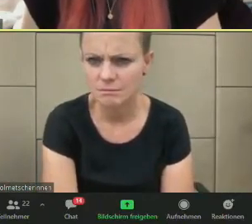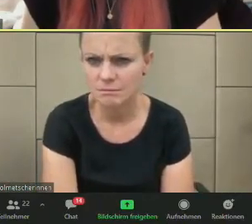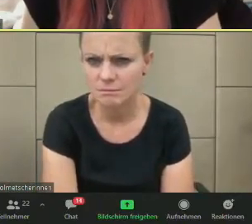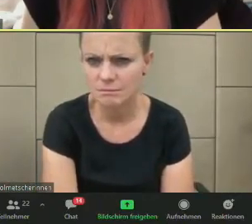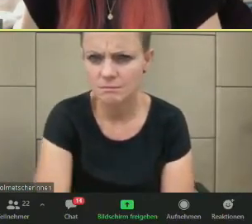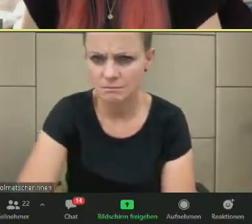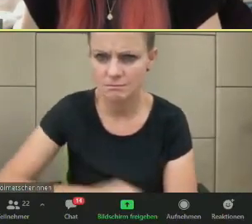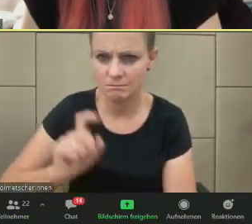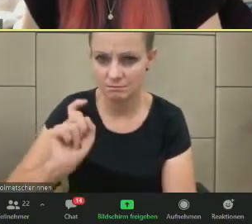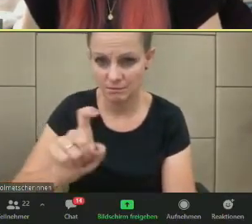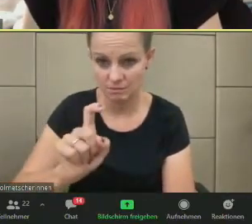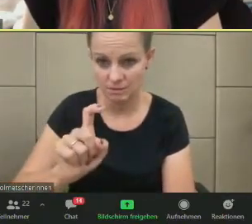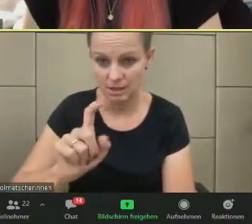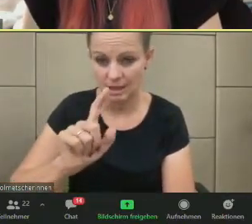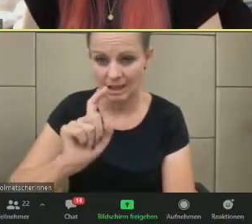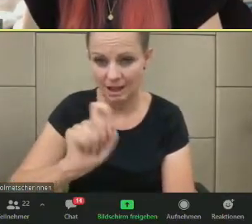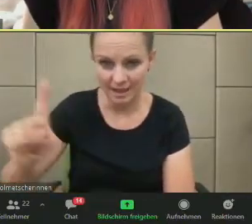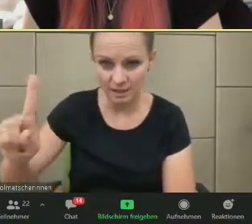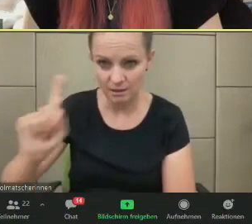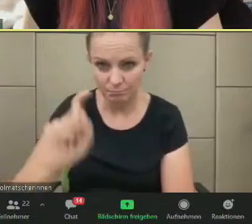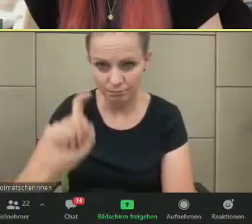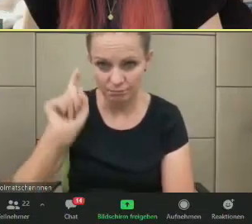Soll ich den Link anklicken?